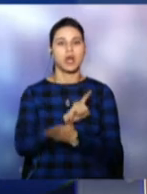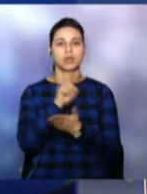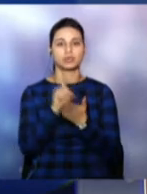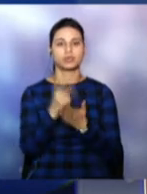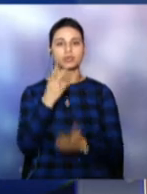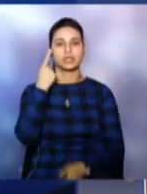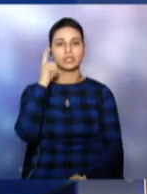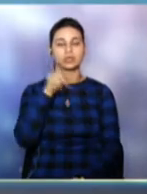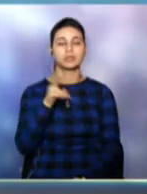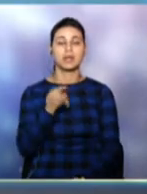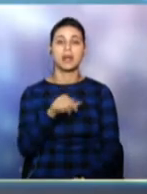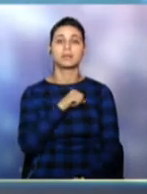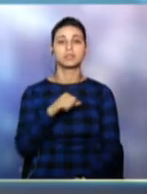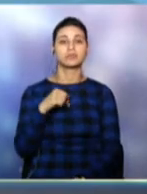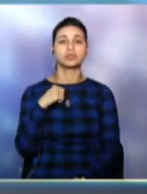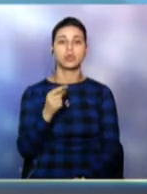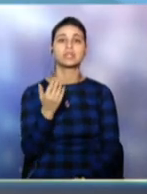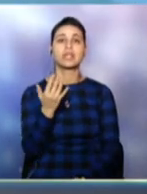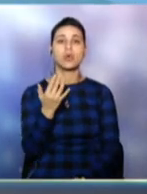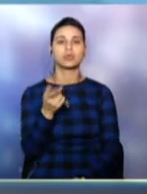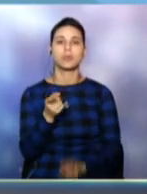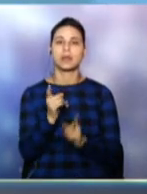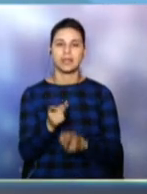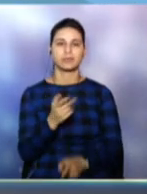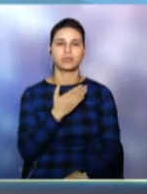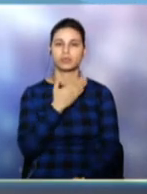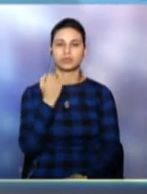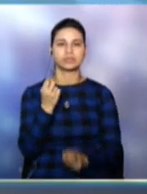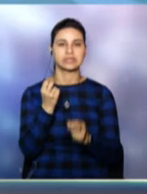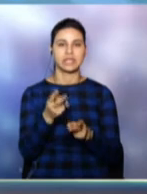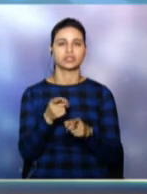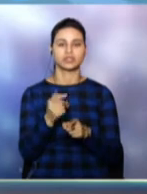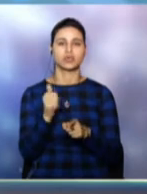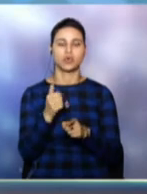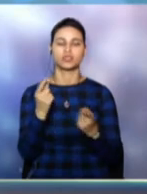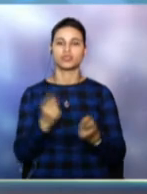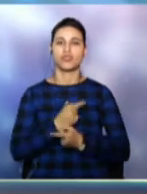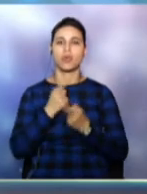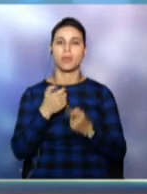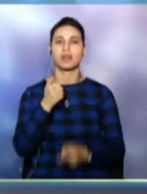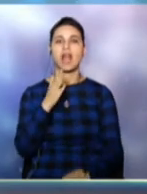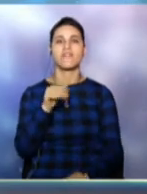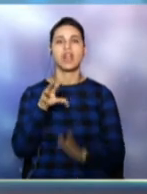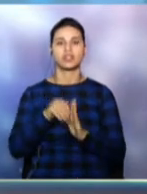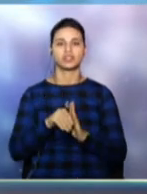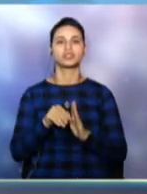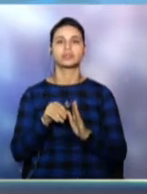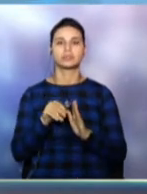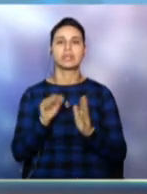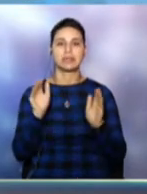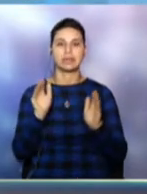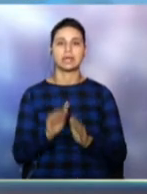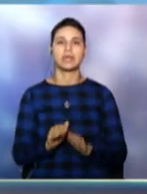ზემოქმედება, მაგრამ თვითონ კოფეინის რაოდენობა ნამდვილად არ არის ისეთი სახიფათო, როგორც ჩვეულებრივ ყავაში შეუდარებლად